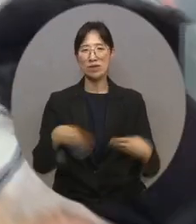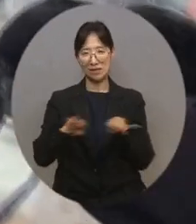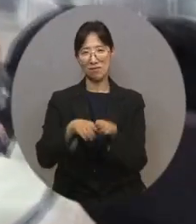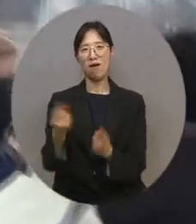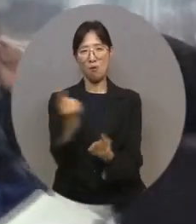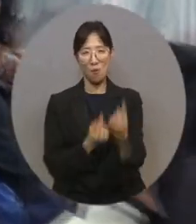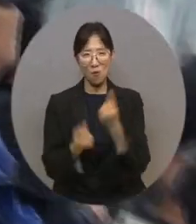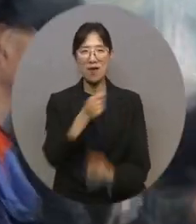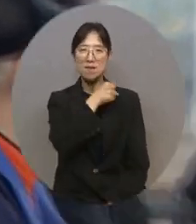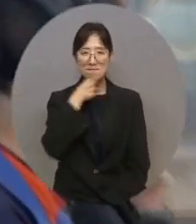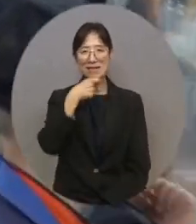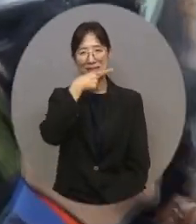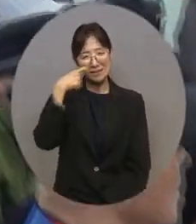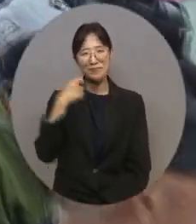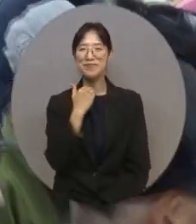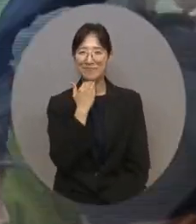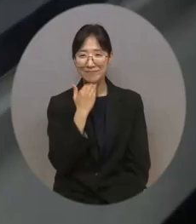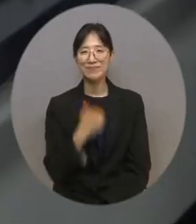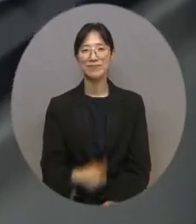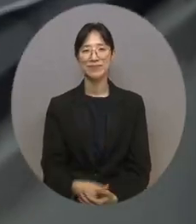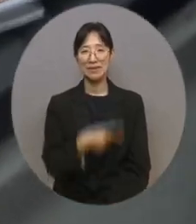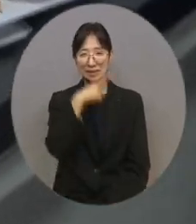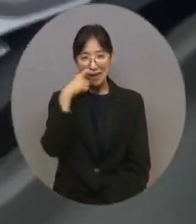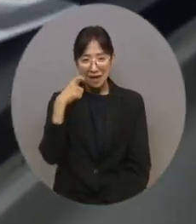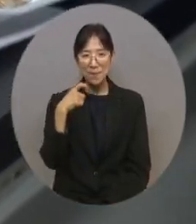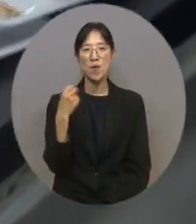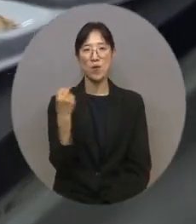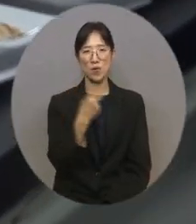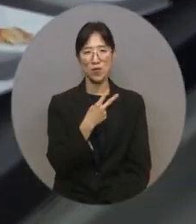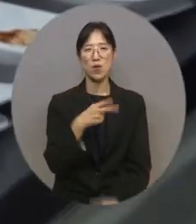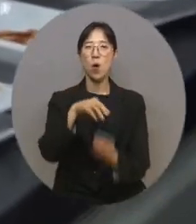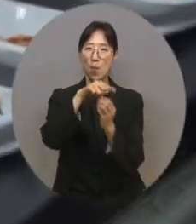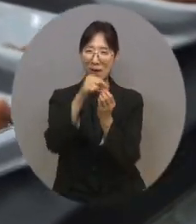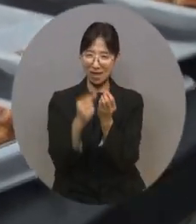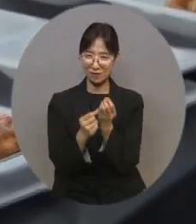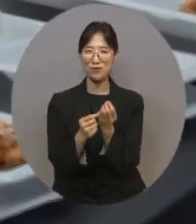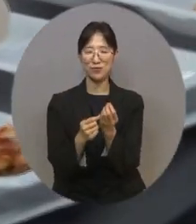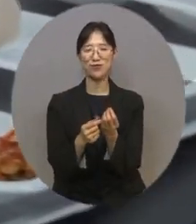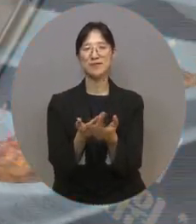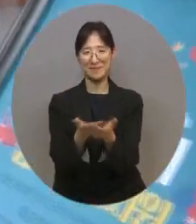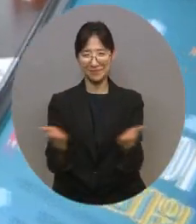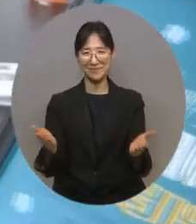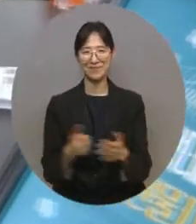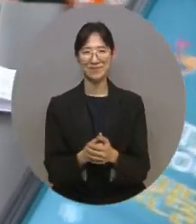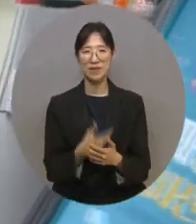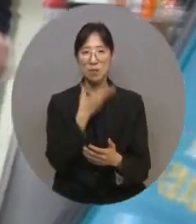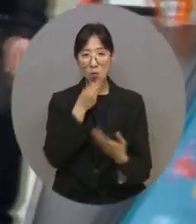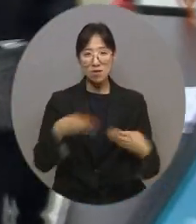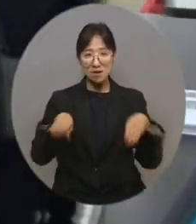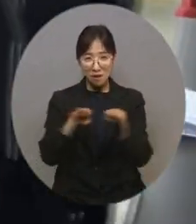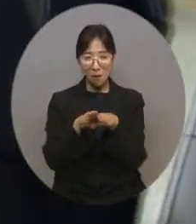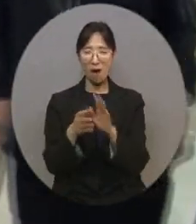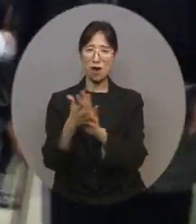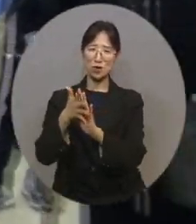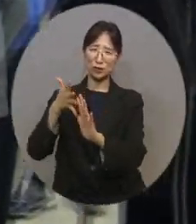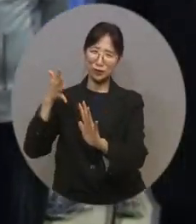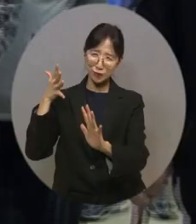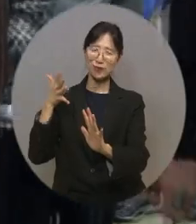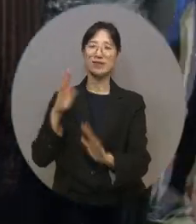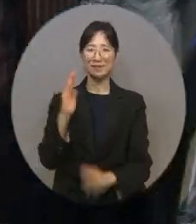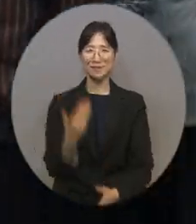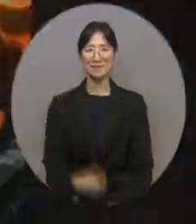방문하여 맛있는 자장면을 기다립니다. 자장면과 함께 맛있는 군만두도 대접합니다. 복지관은 어느새 줄 서는